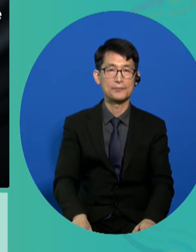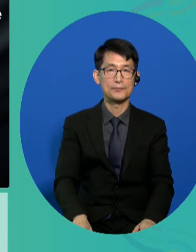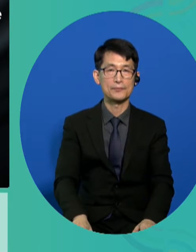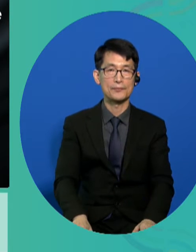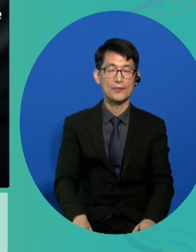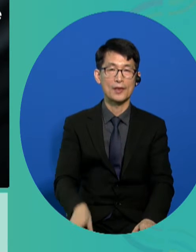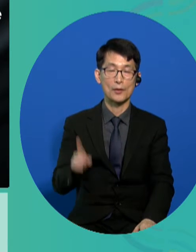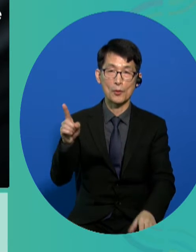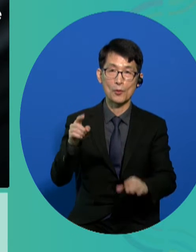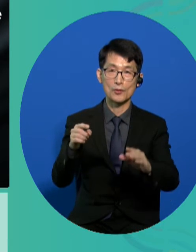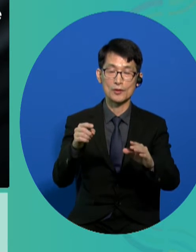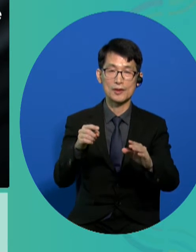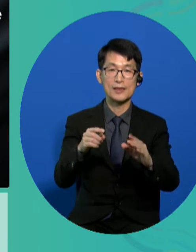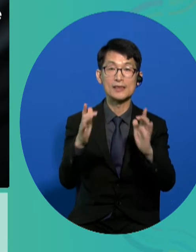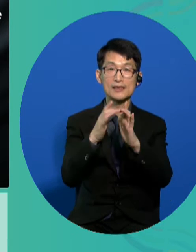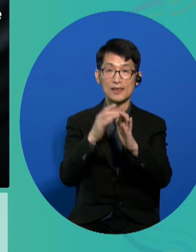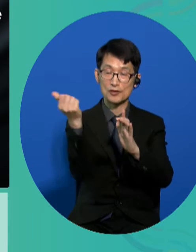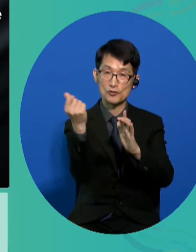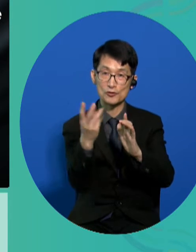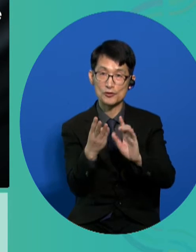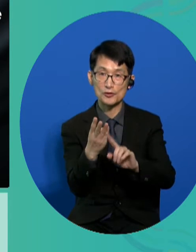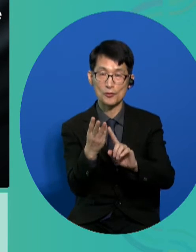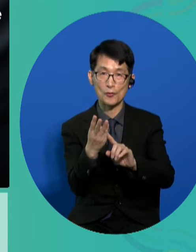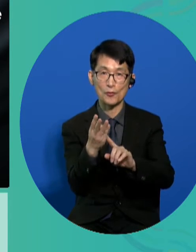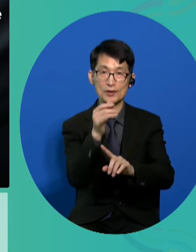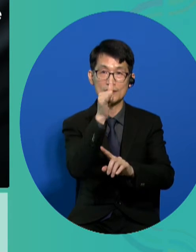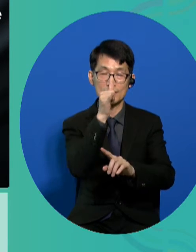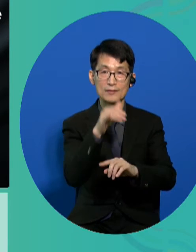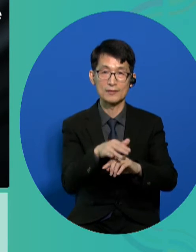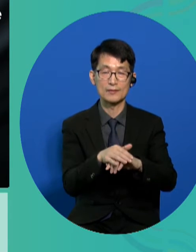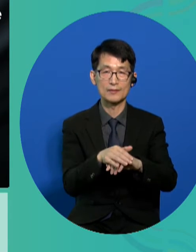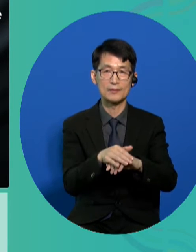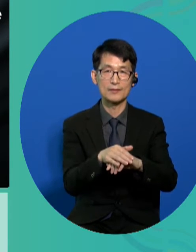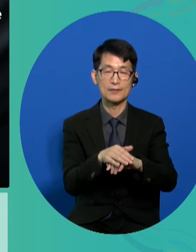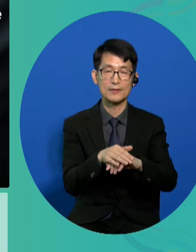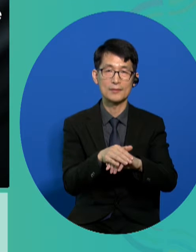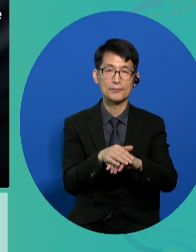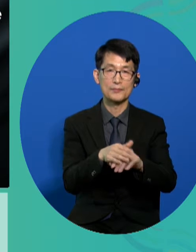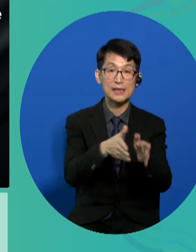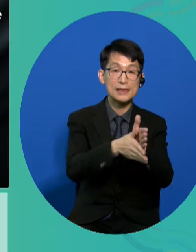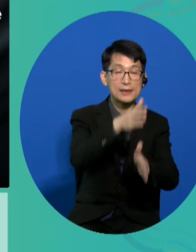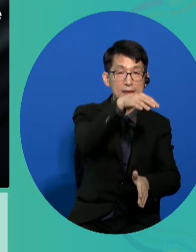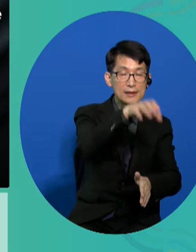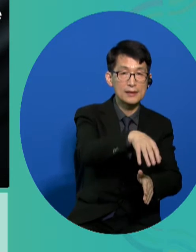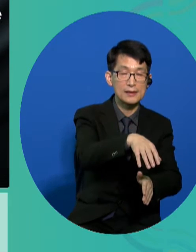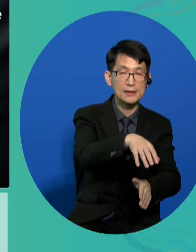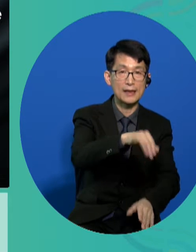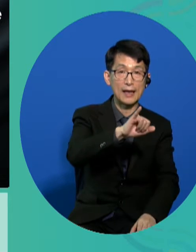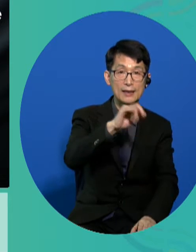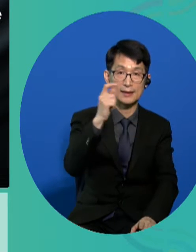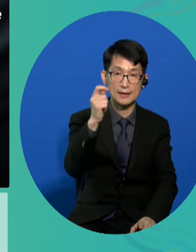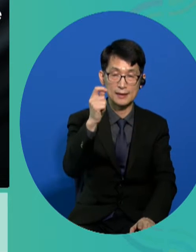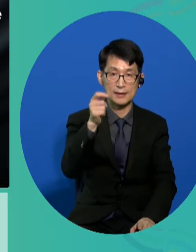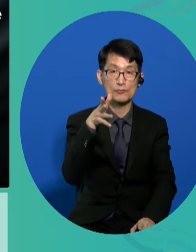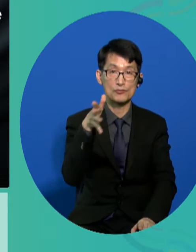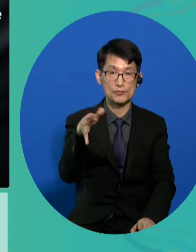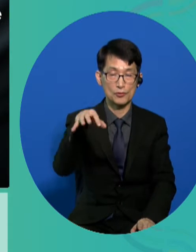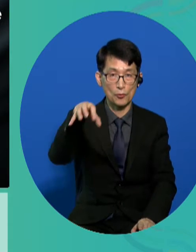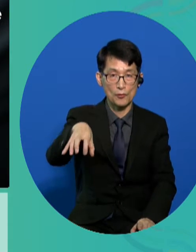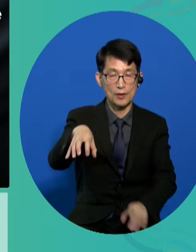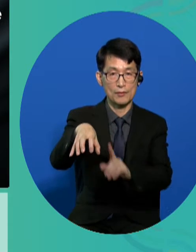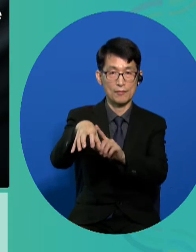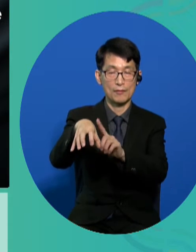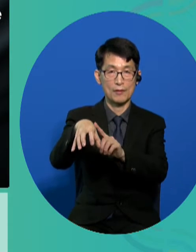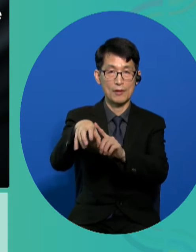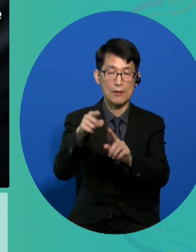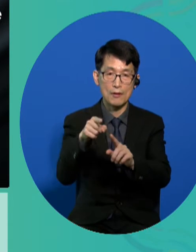다시 한번 링크를 소개해 드리겠습니다. 이 온라인 키트에는 CIT 부서에서 어떤 글로벌 ICT